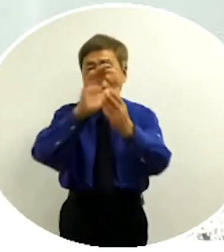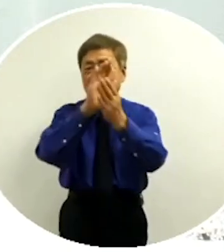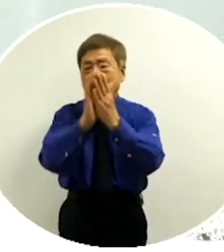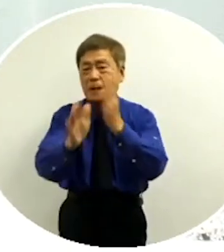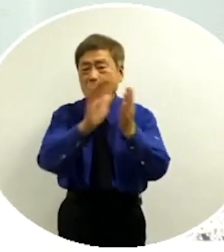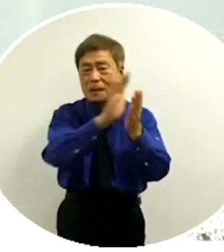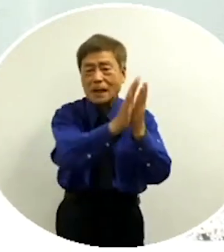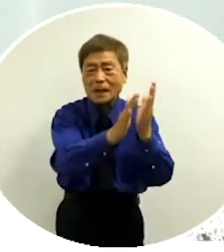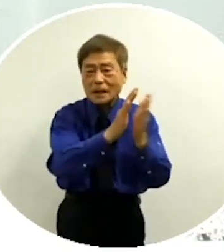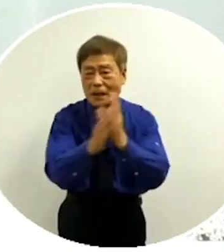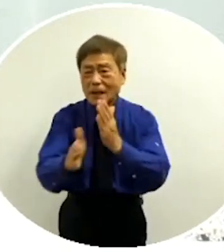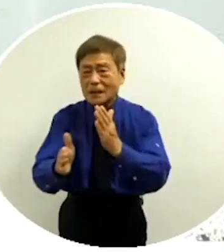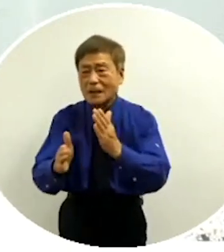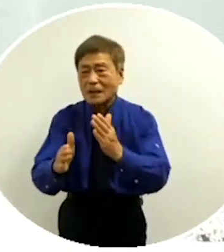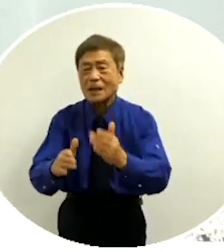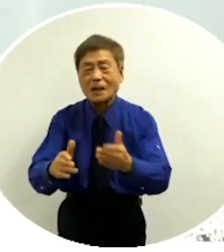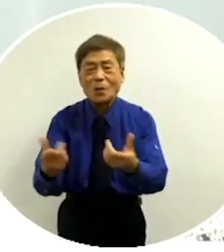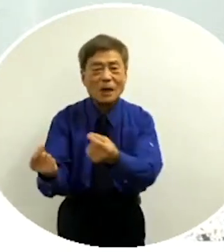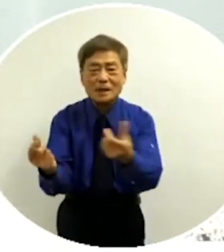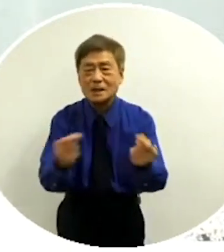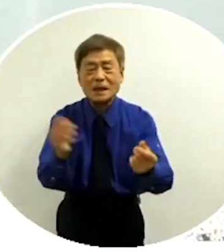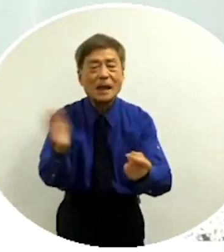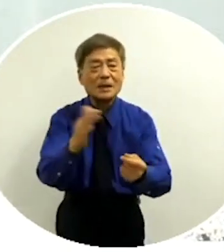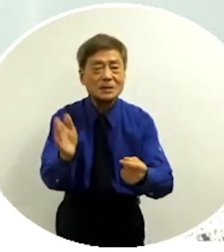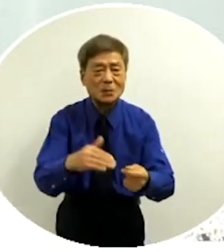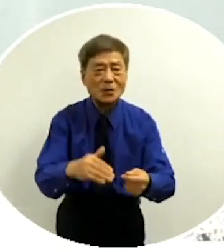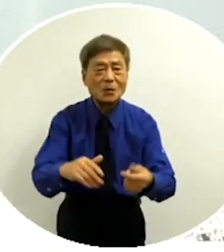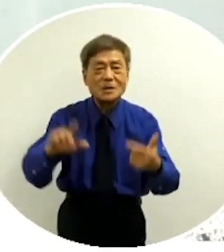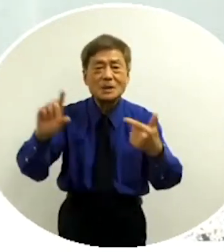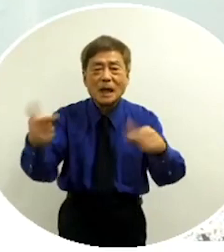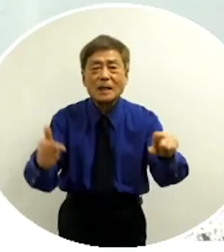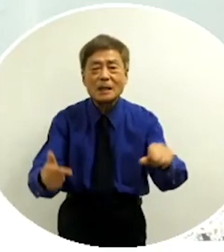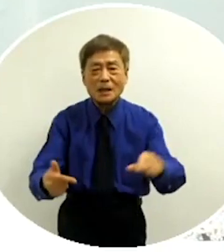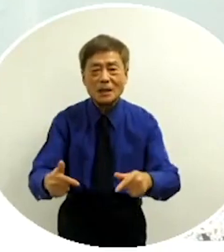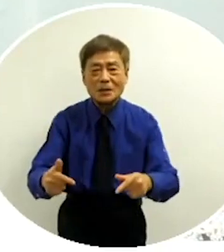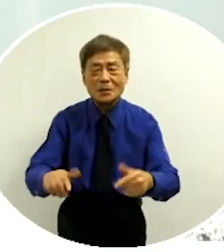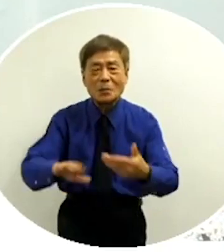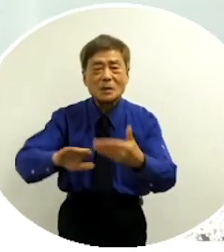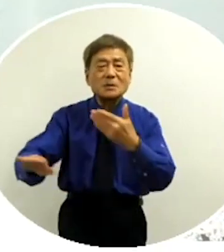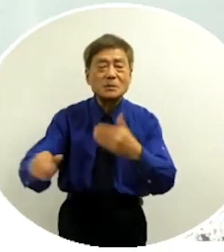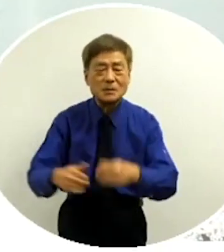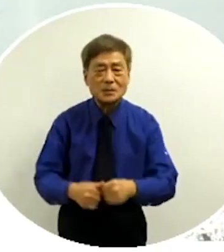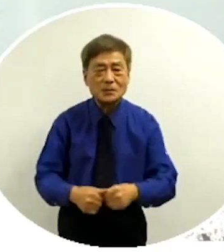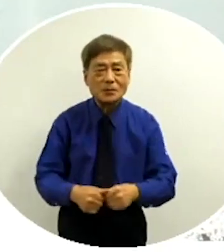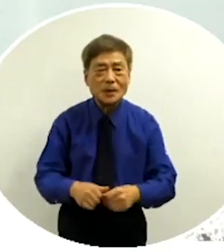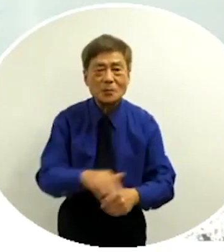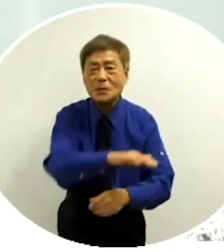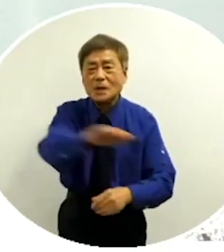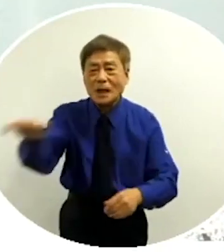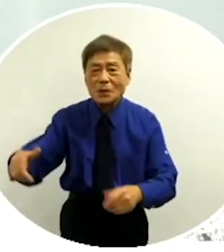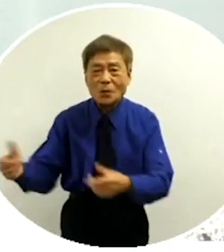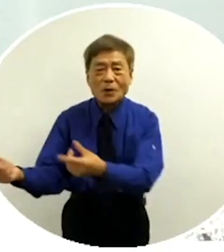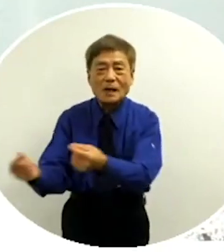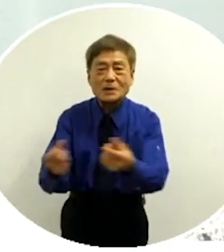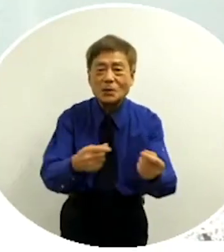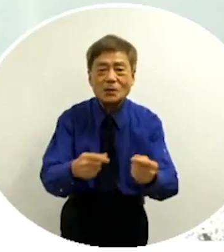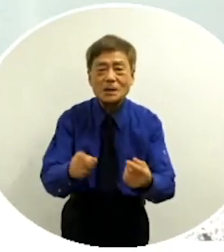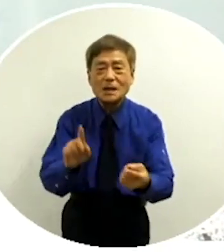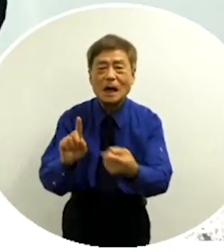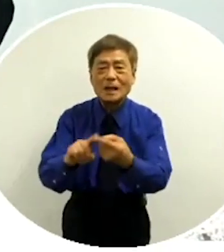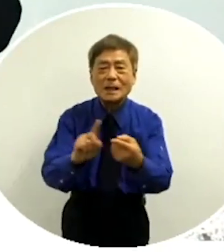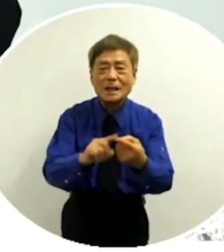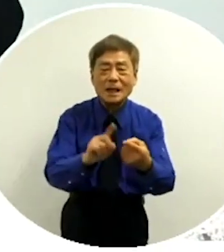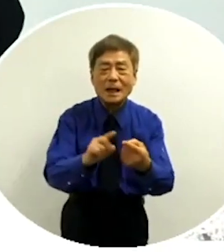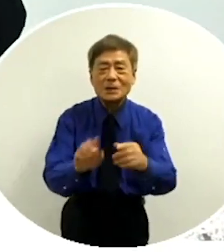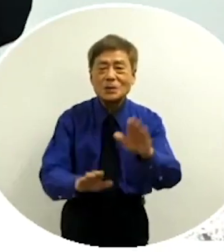標準あまりしすぎるとですねあ何か良いものに合わせようとして地域の個性をあの頃しちゃうんですねだからです